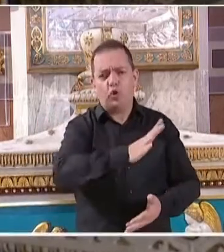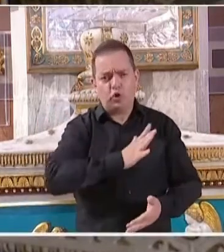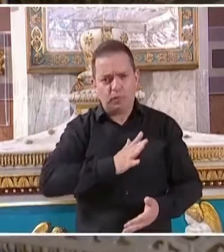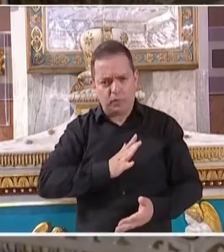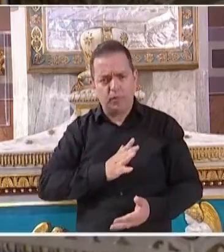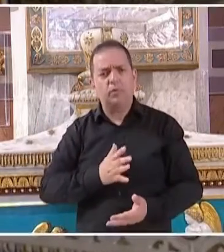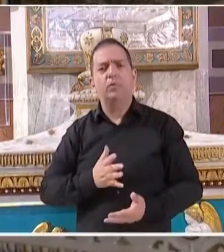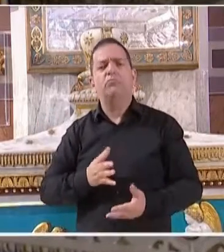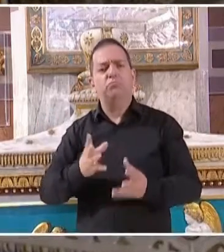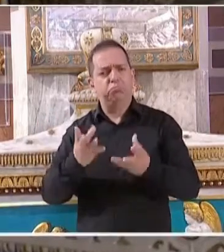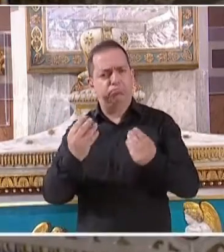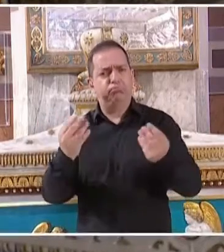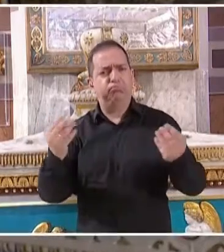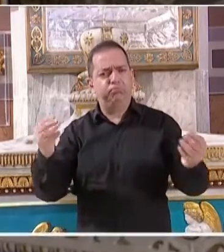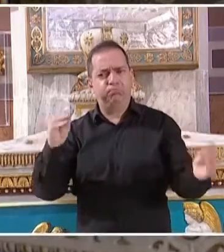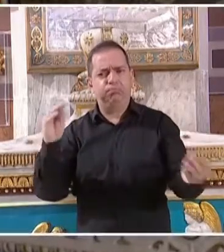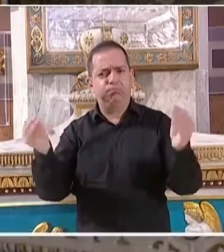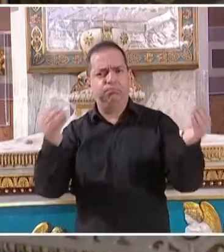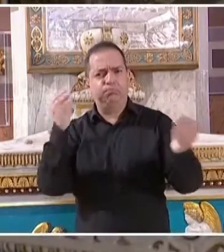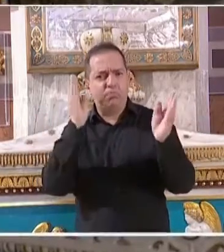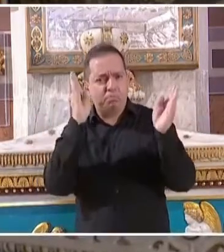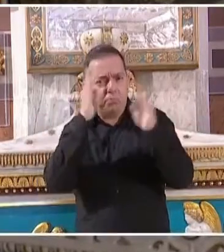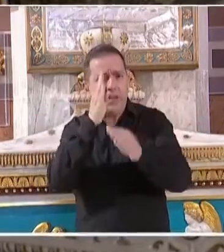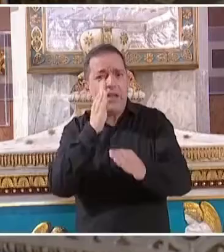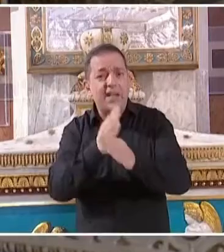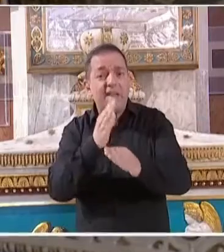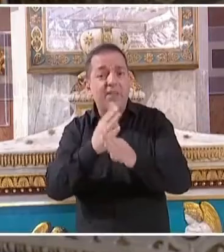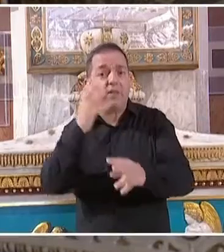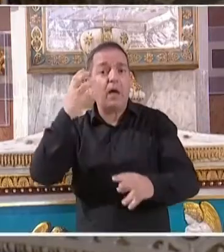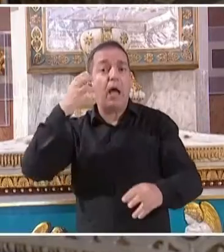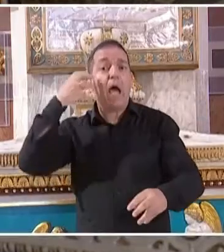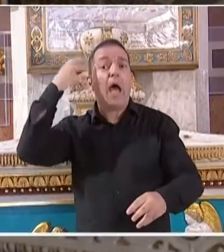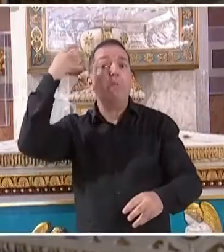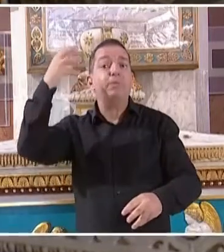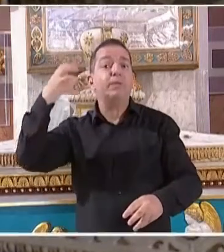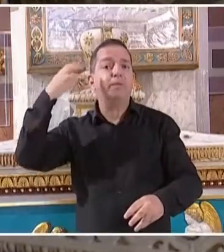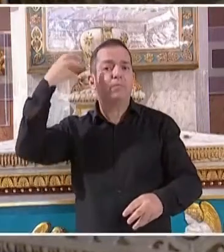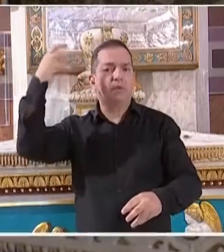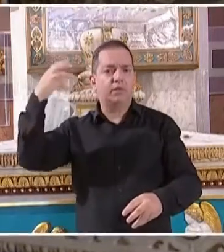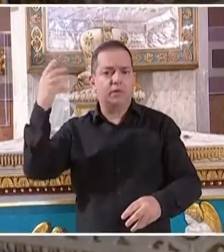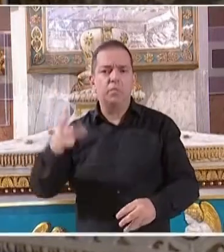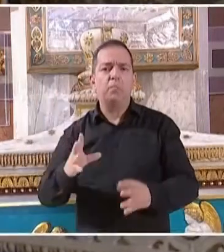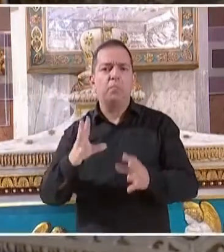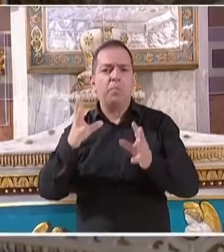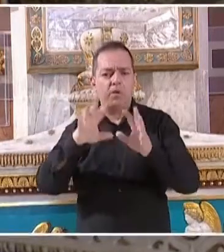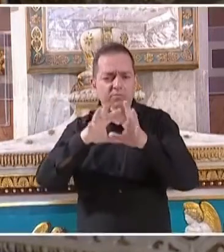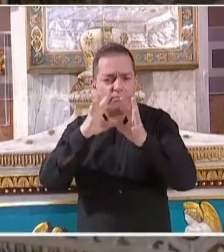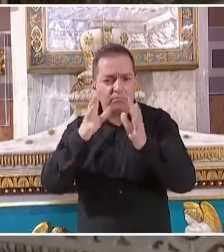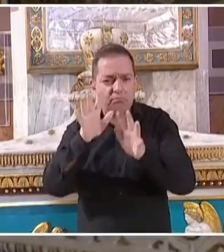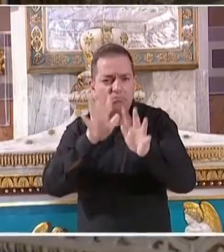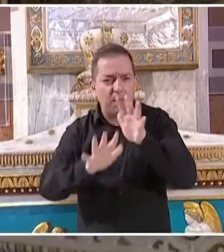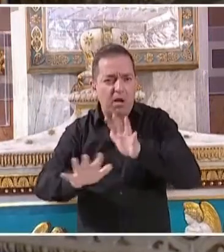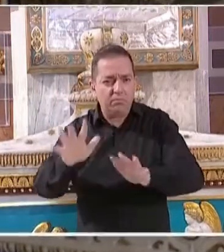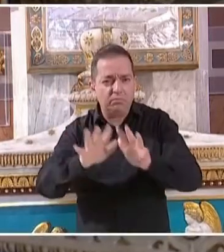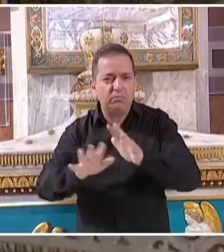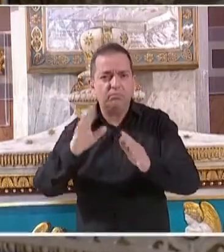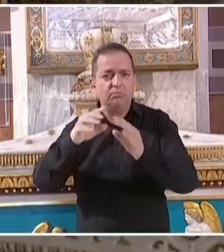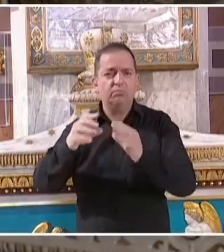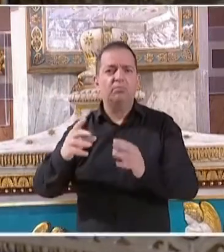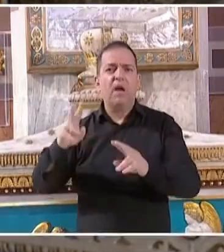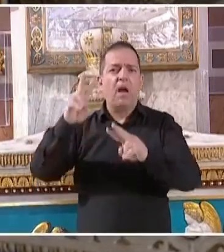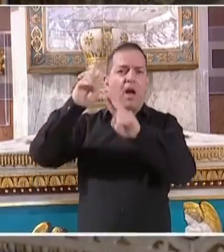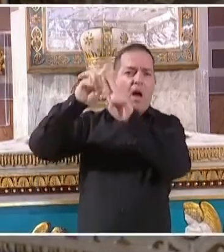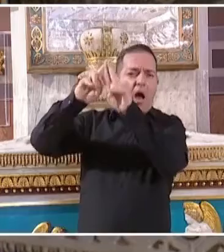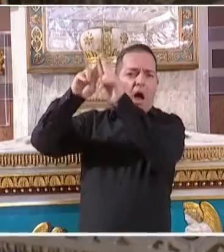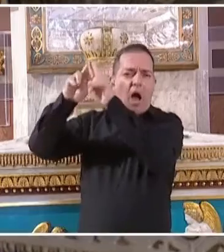οι λεγόμενες απόκριφες επιστήμες, όπως ο πνευματισμός, η